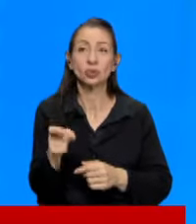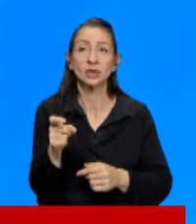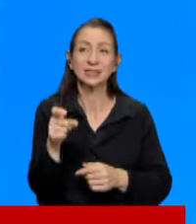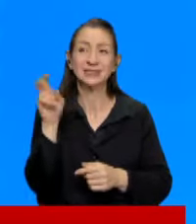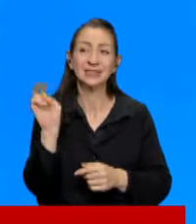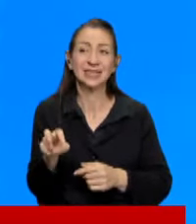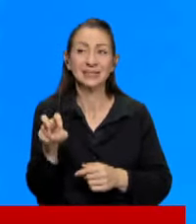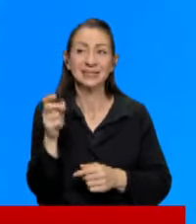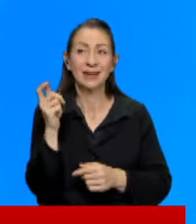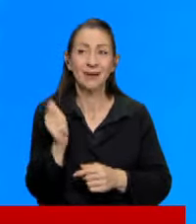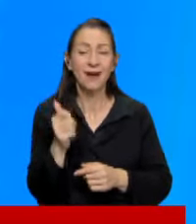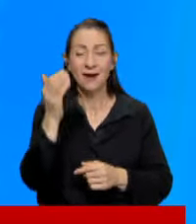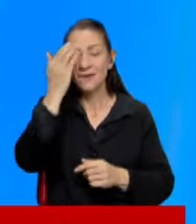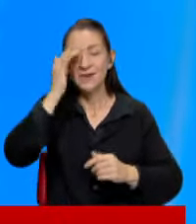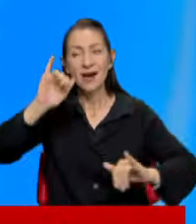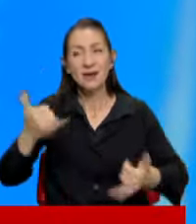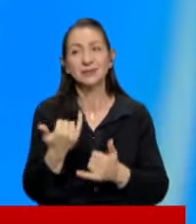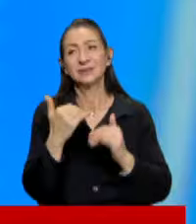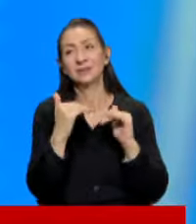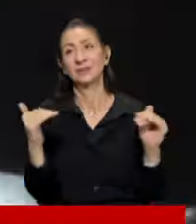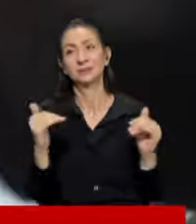51.99 lir yoksulluk